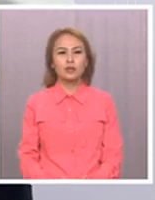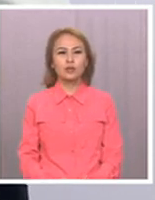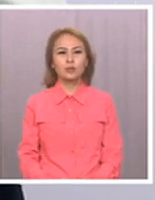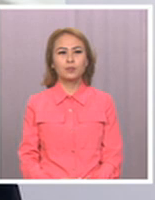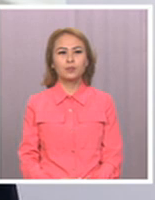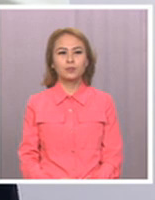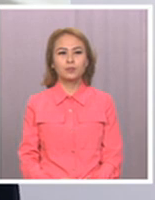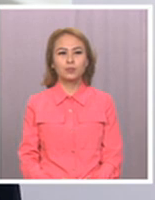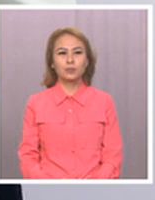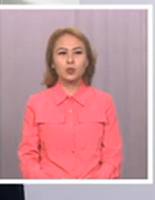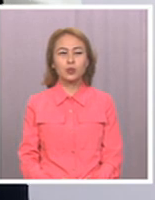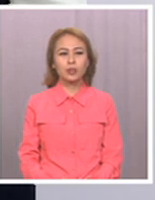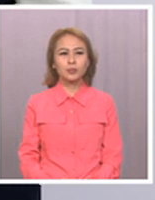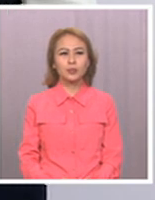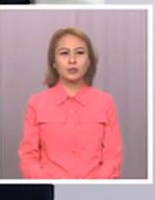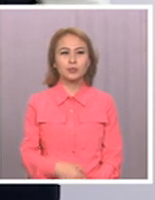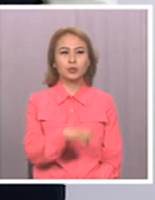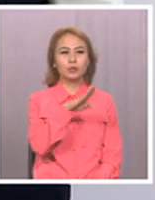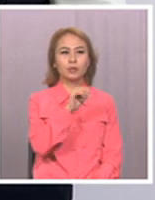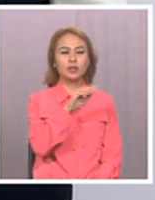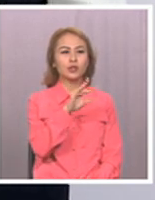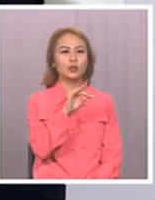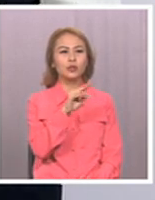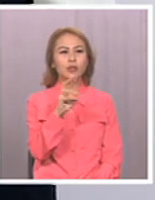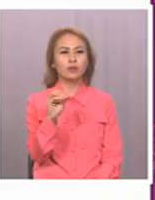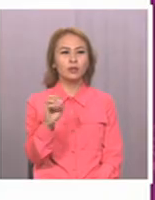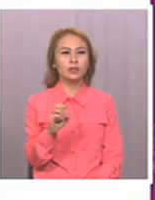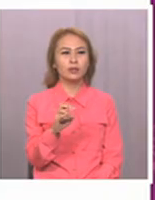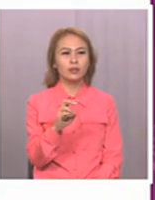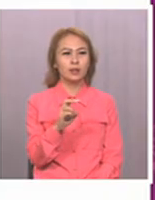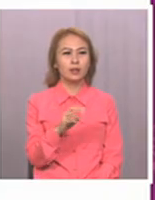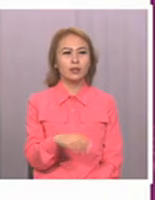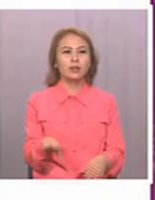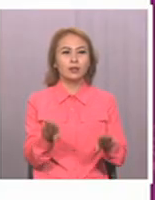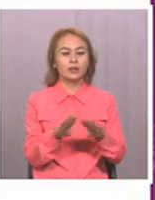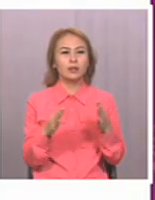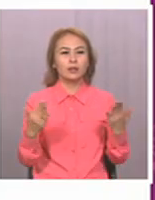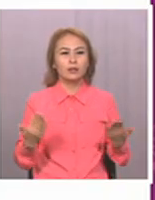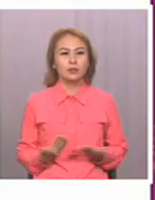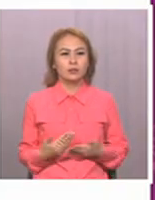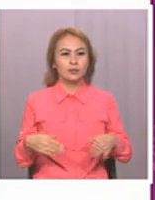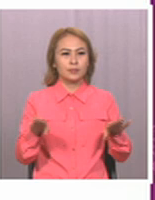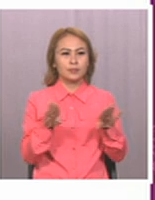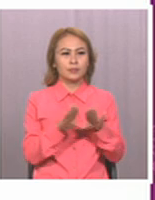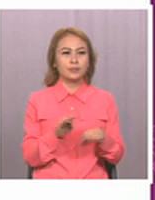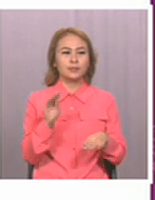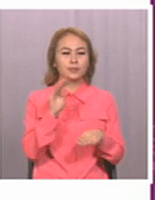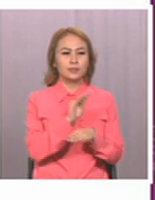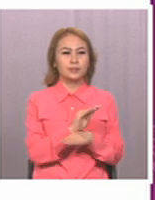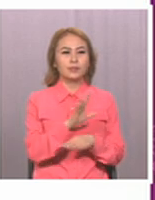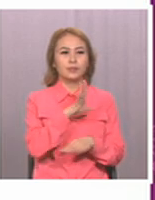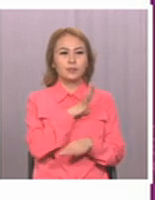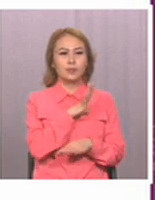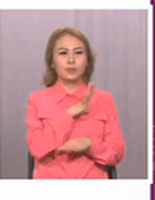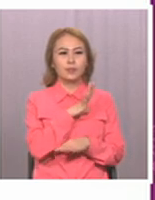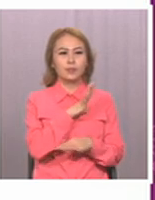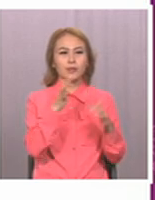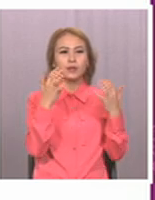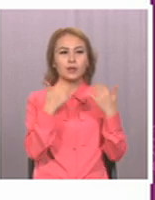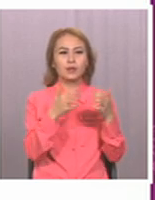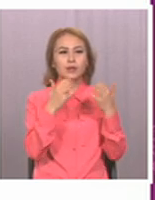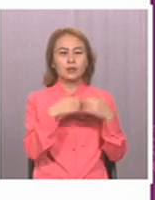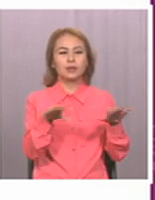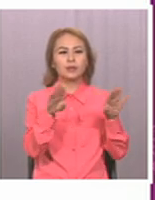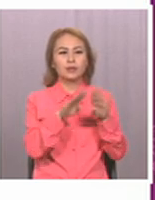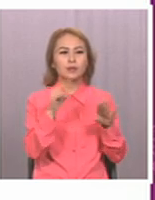Яғни статистика ол өмірде орын алатын және жиі кездесетін жағдайлардың сандық және